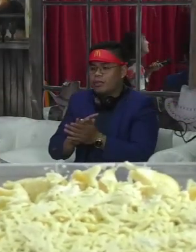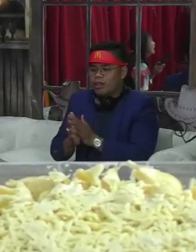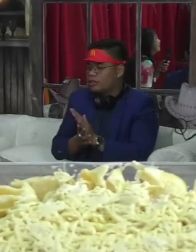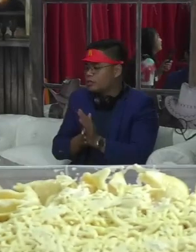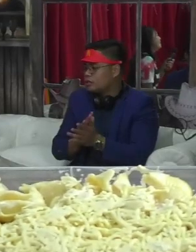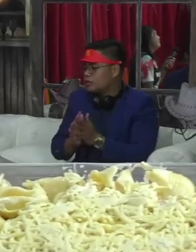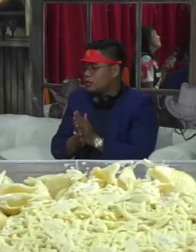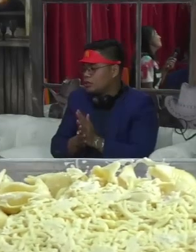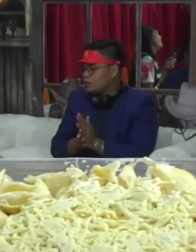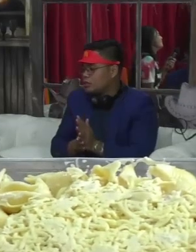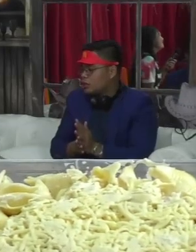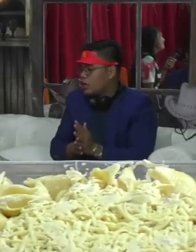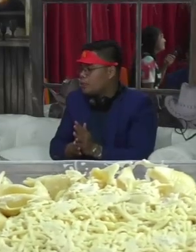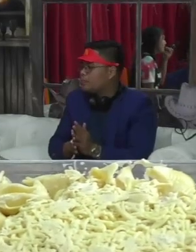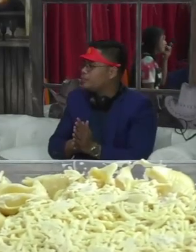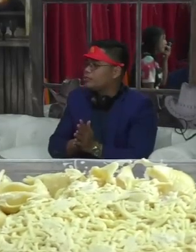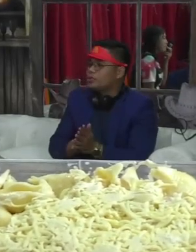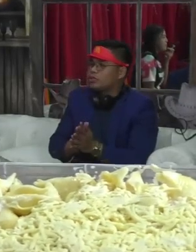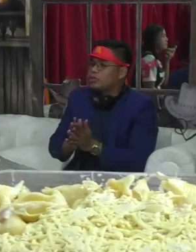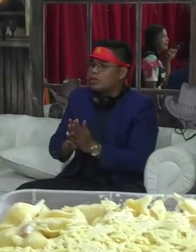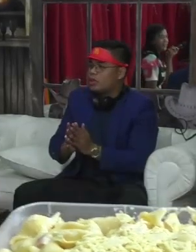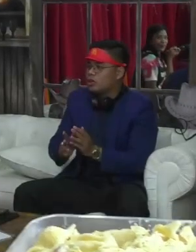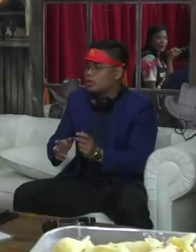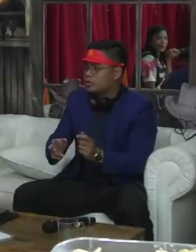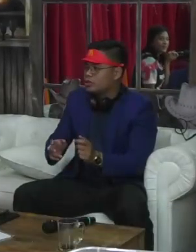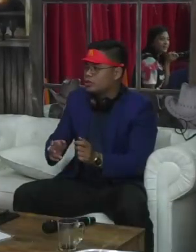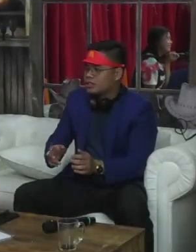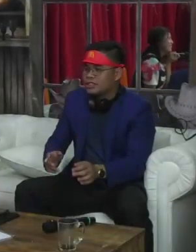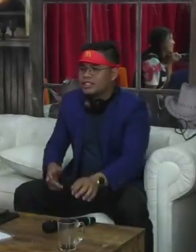Well, grabe naman talaga yan, oh. Woo!